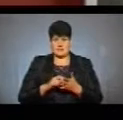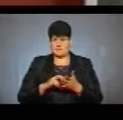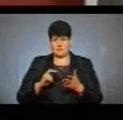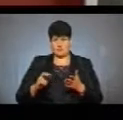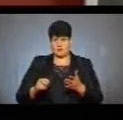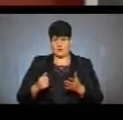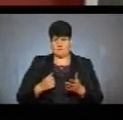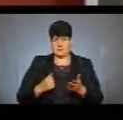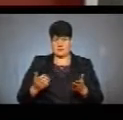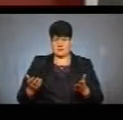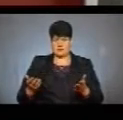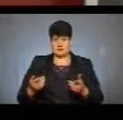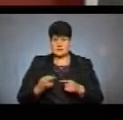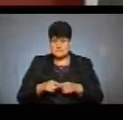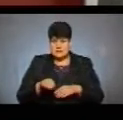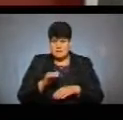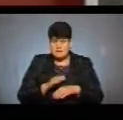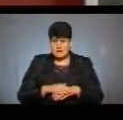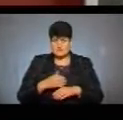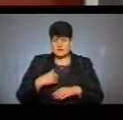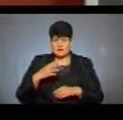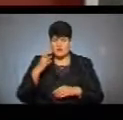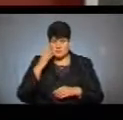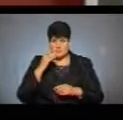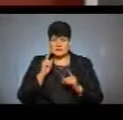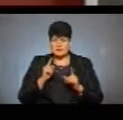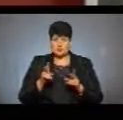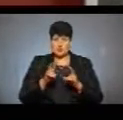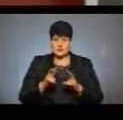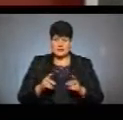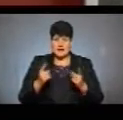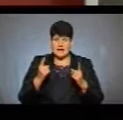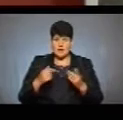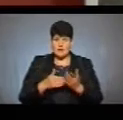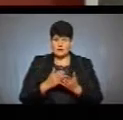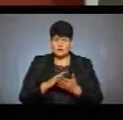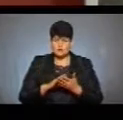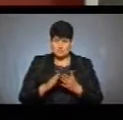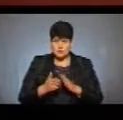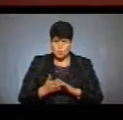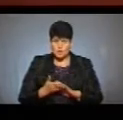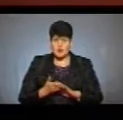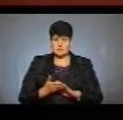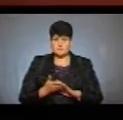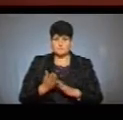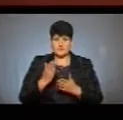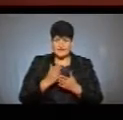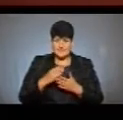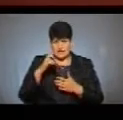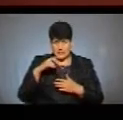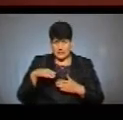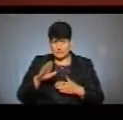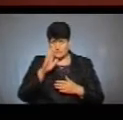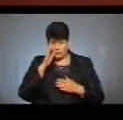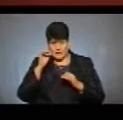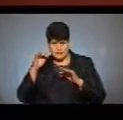Це факт. Я вважаю, взагалі, якщо навіть розглядати геополітичну ситуацію, от є країна-агресор, яка